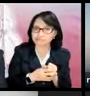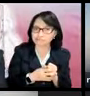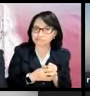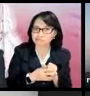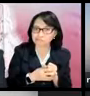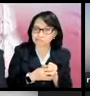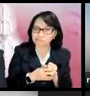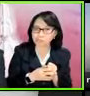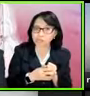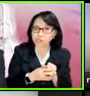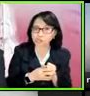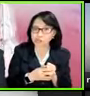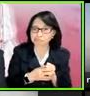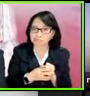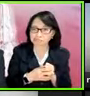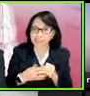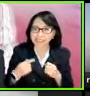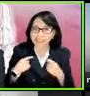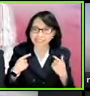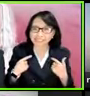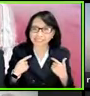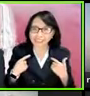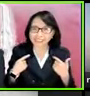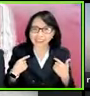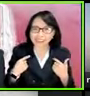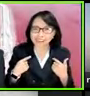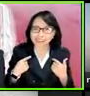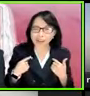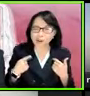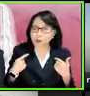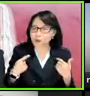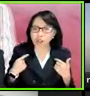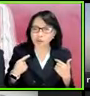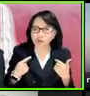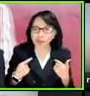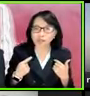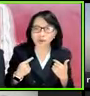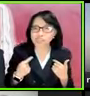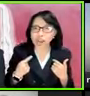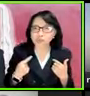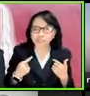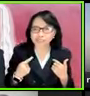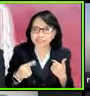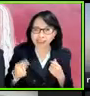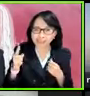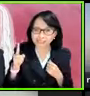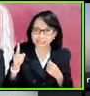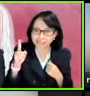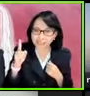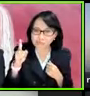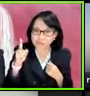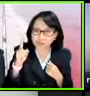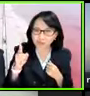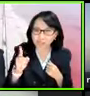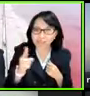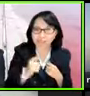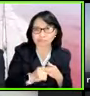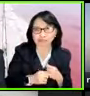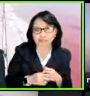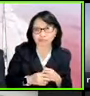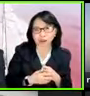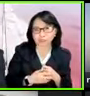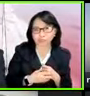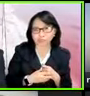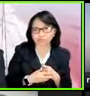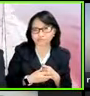amin Hai saudara-saudara kita ini adalah orang-orang non-yahudi yang telah berhutang